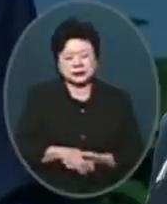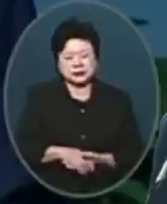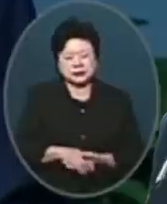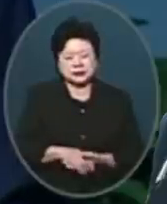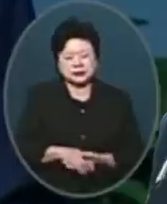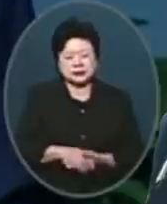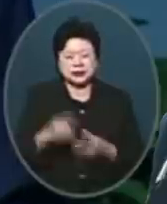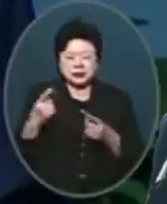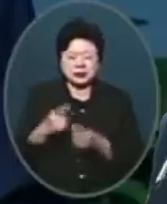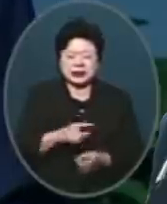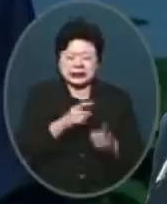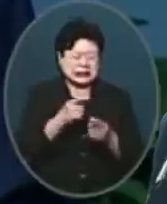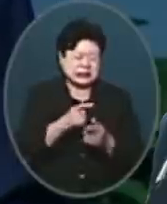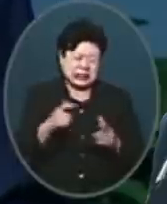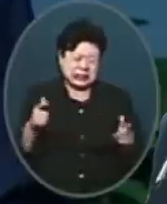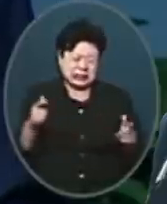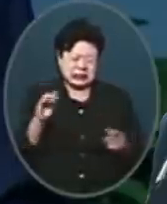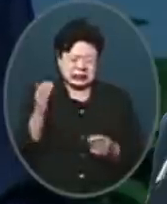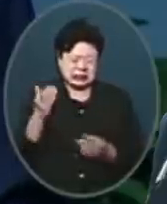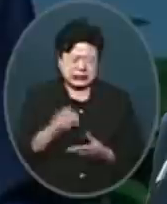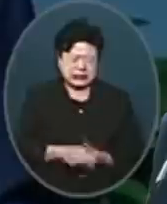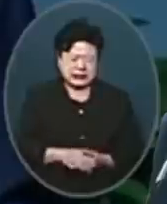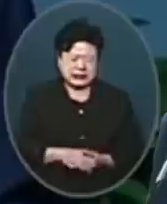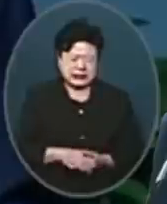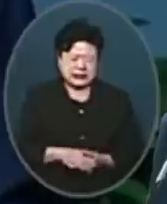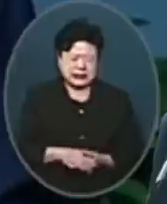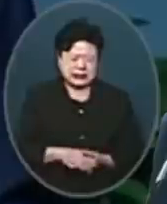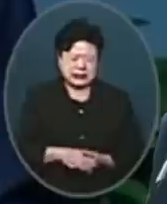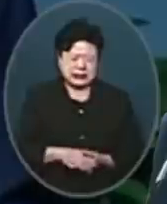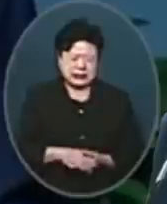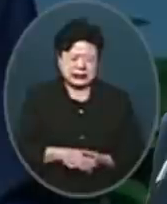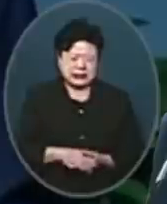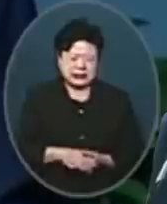변화된 삶을 살지 않게 되는 것인데